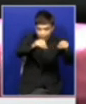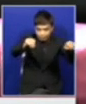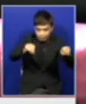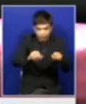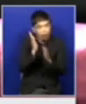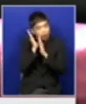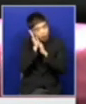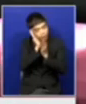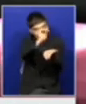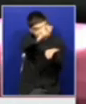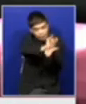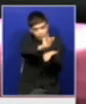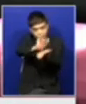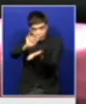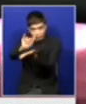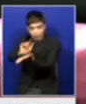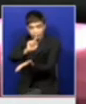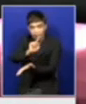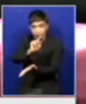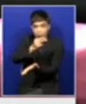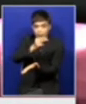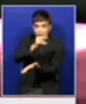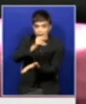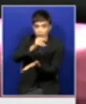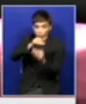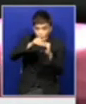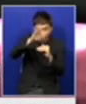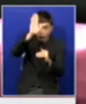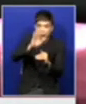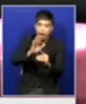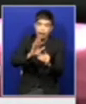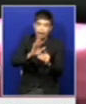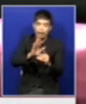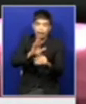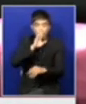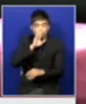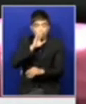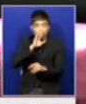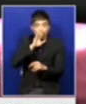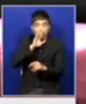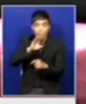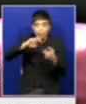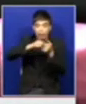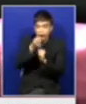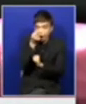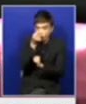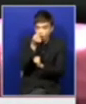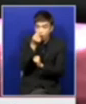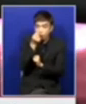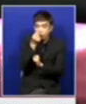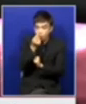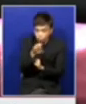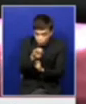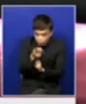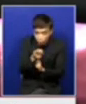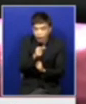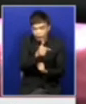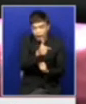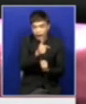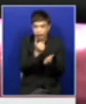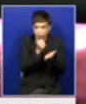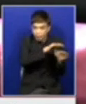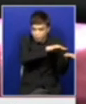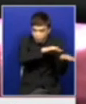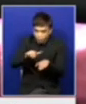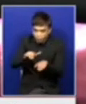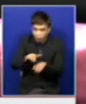เตียงเตรียมรอรับสถานการณ์ฉุกเฉินและยังเห็นว่ารัฐบาลควรยกเลิกพรก.ฉุกเฉินเ